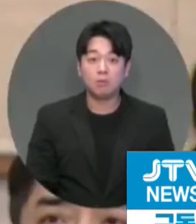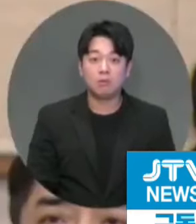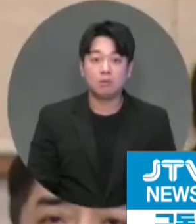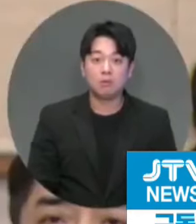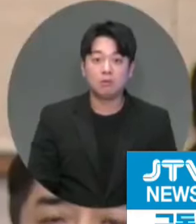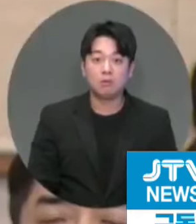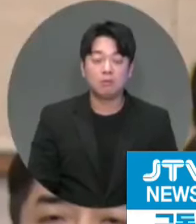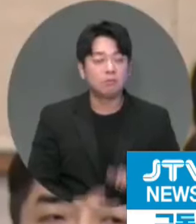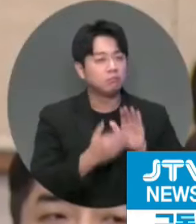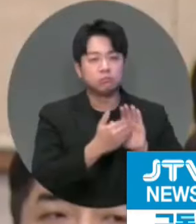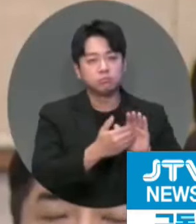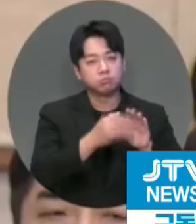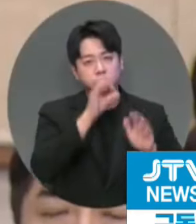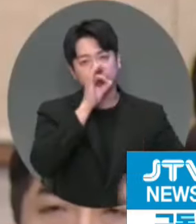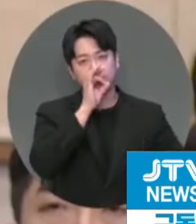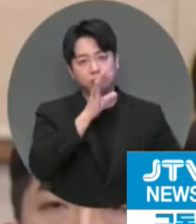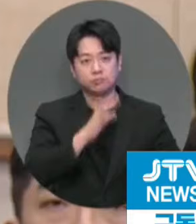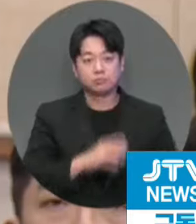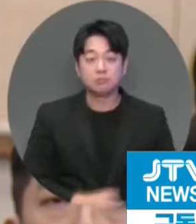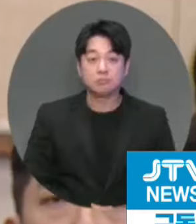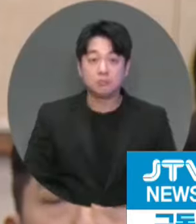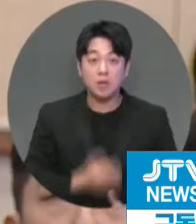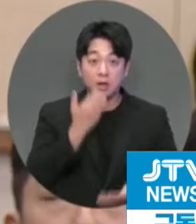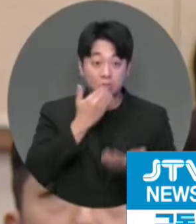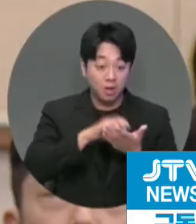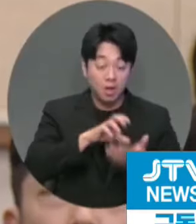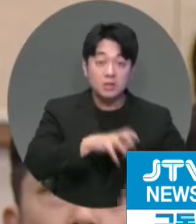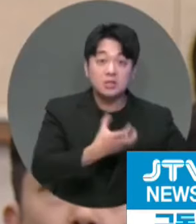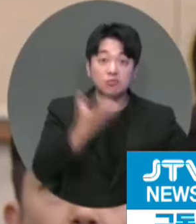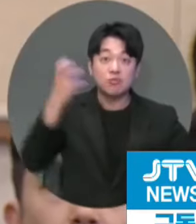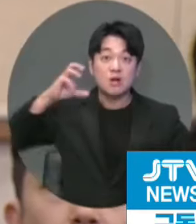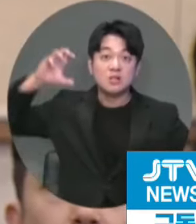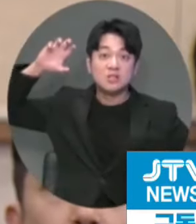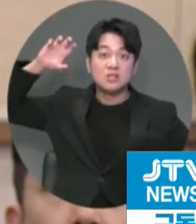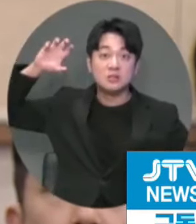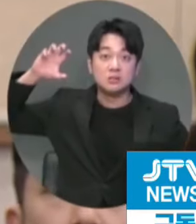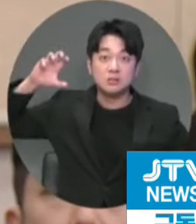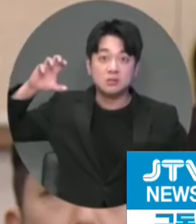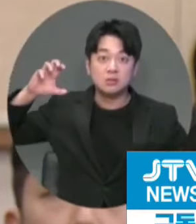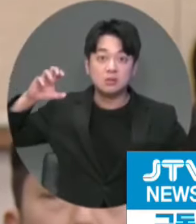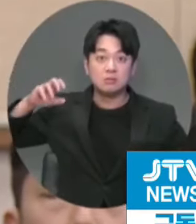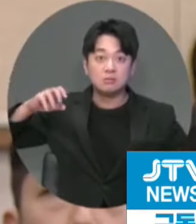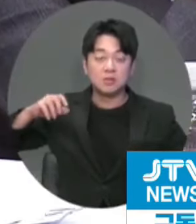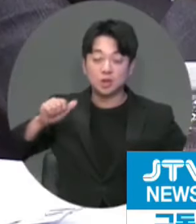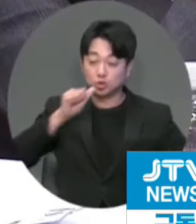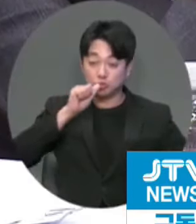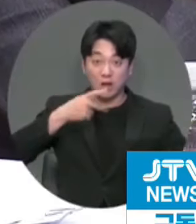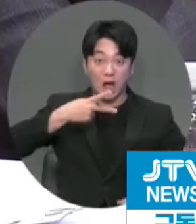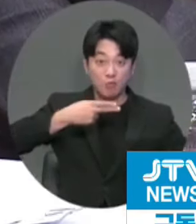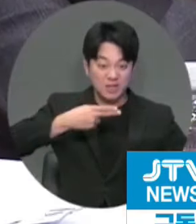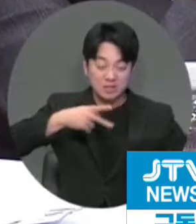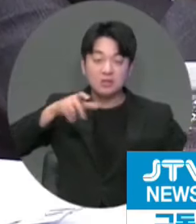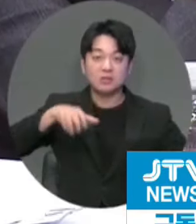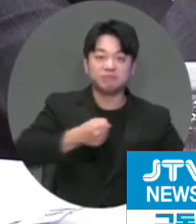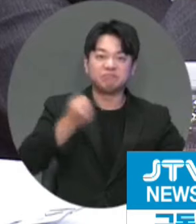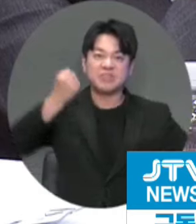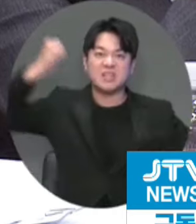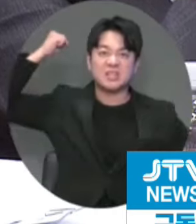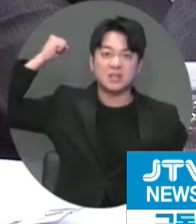못합니다. 벽돌을 들고 달려들고, 얼마 전에는 가위를 들고 달려든 사람이